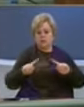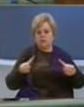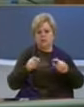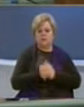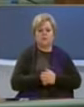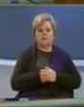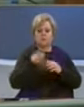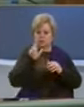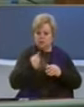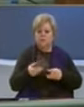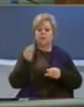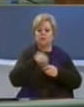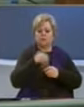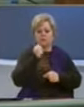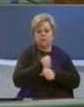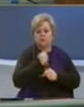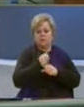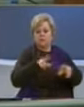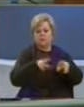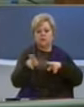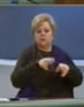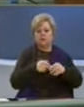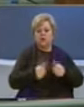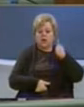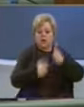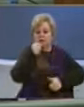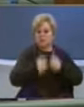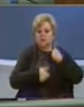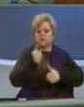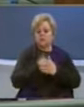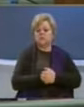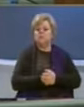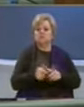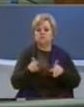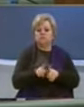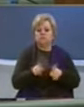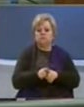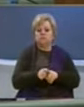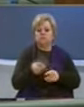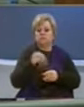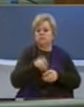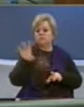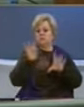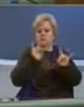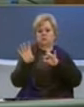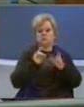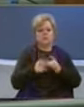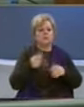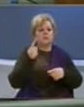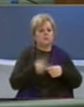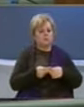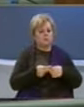ketë hapësirë edhe për ndonjë prokuror apo gjyqtar të kandidojë të paktën edhe të jetë pjesë e procesit përzgjedhjes. Sigurisht